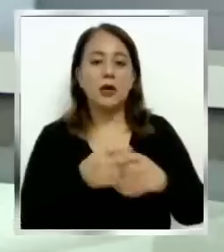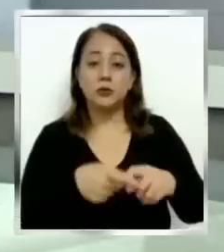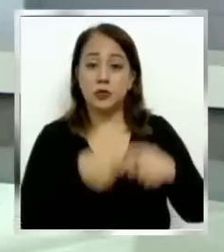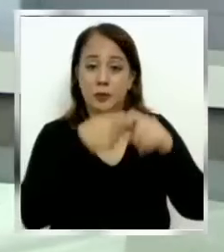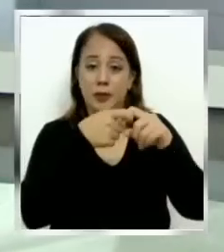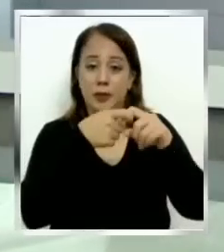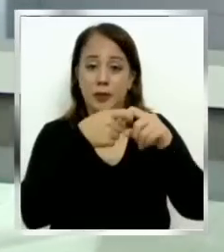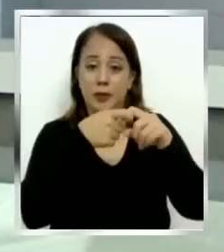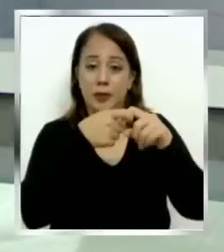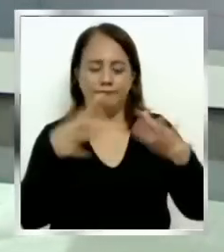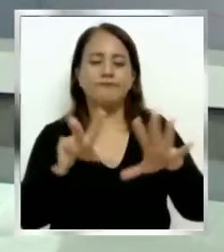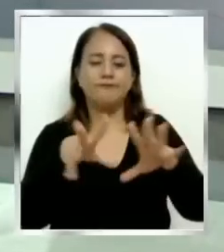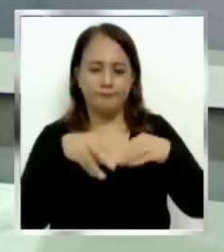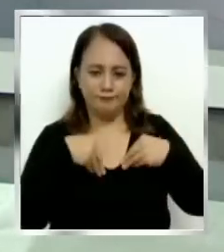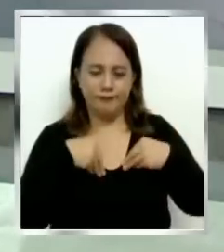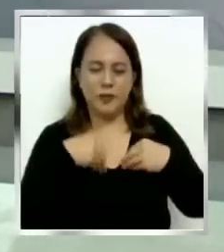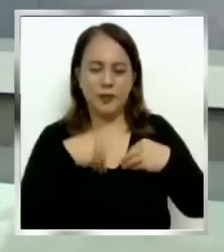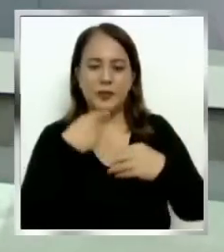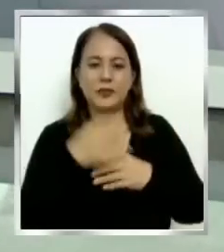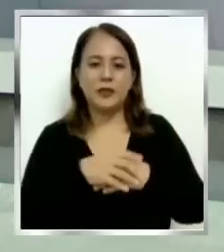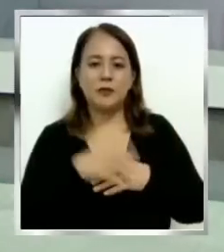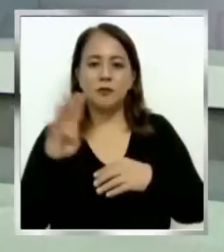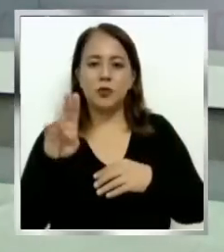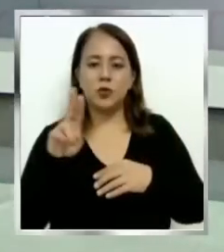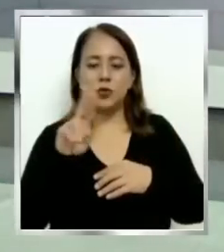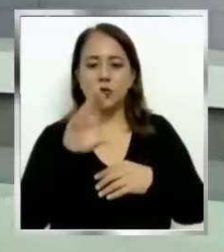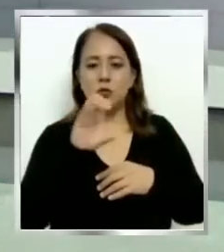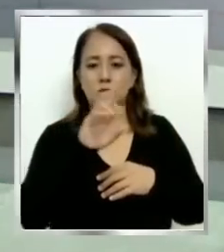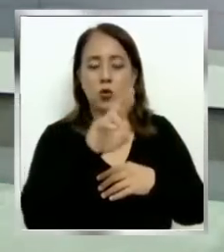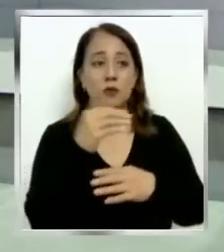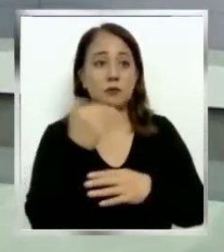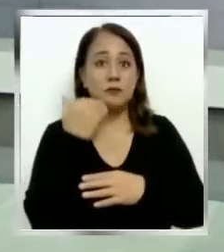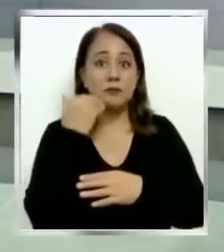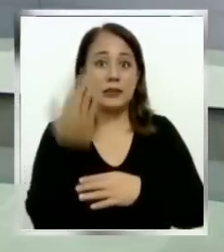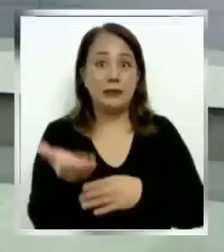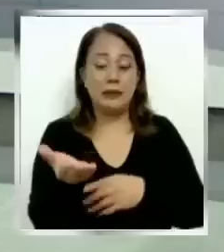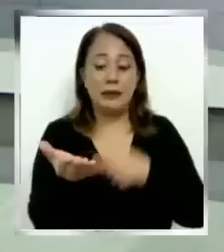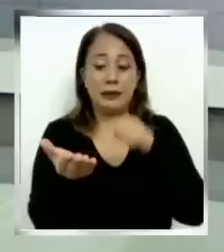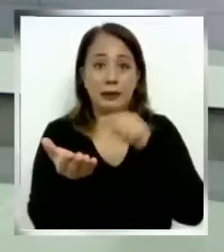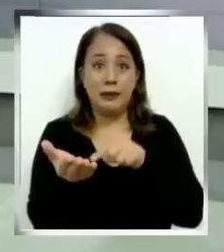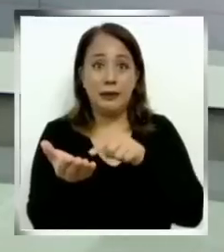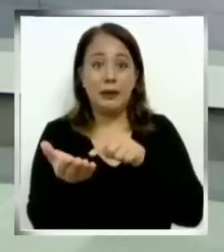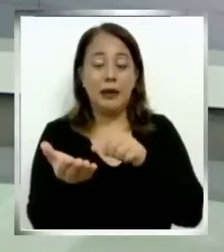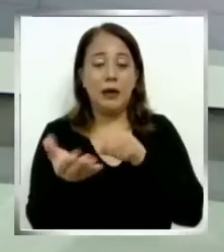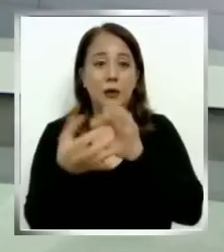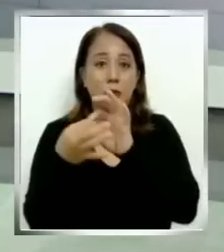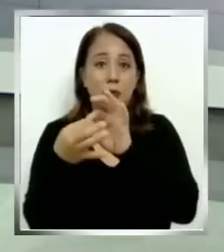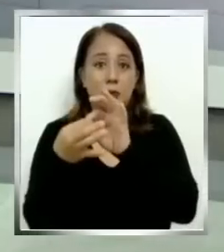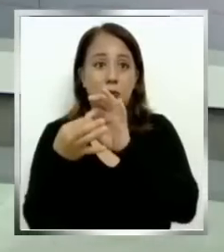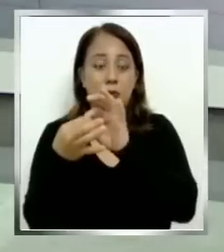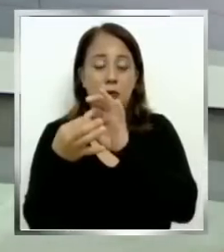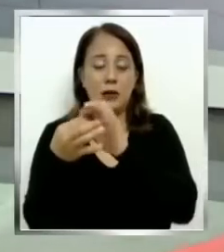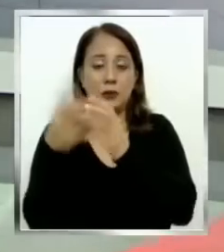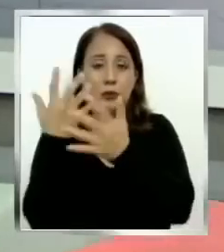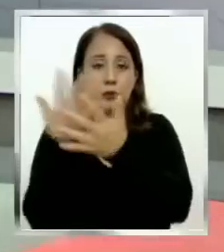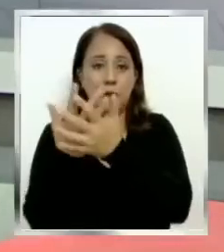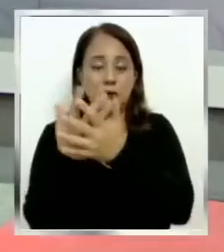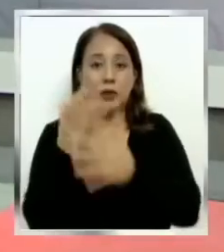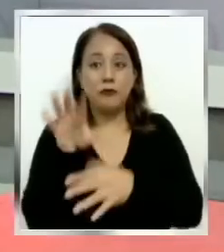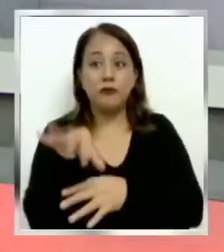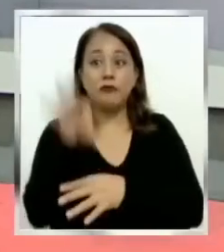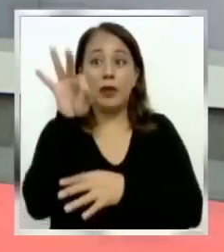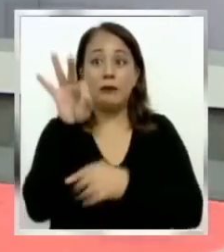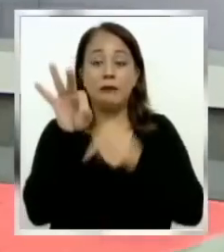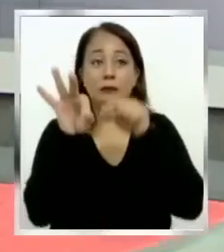sa Bucor, patay na ang inmate ng umano'y middleman nang nalaman nilang sangkot umano siya sa pagpatay